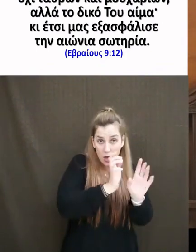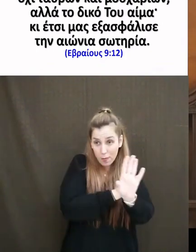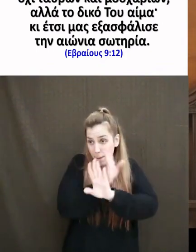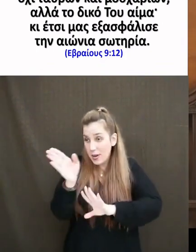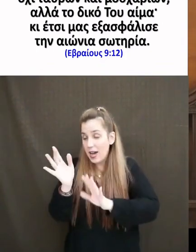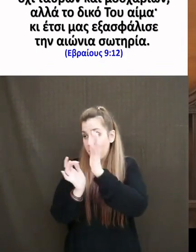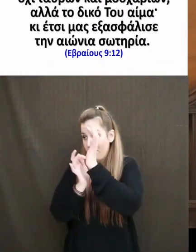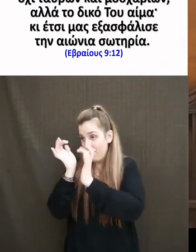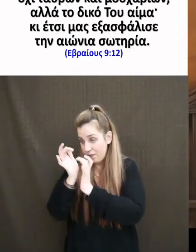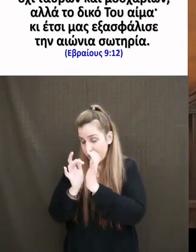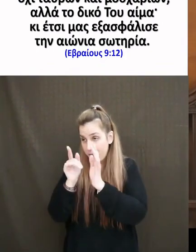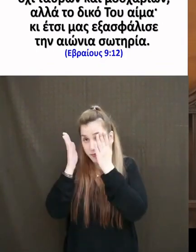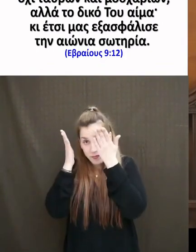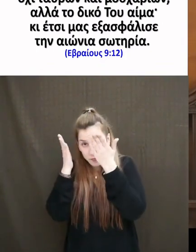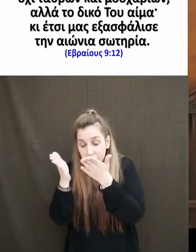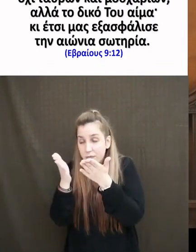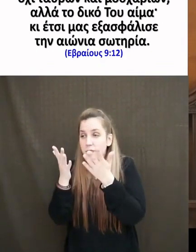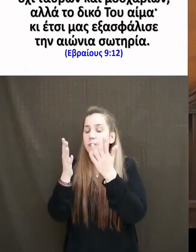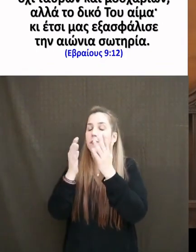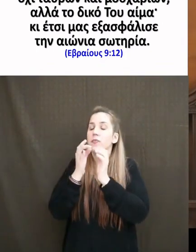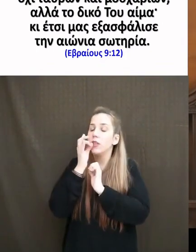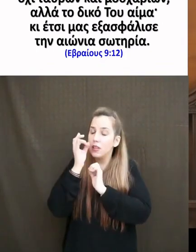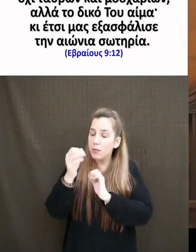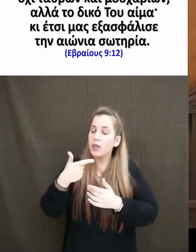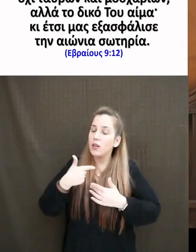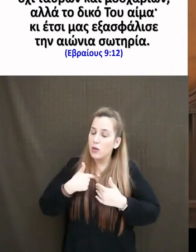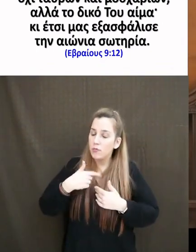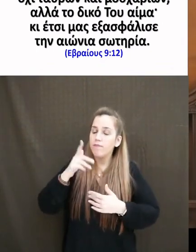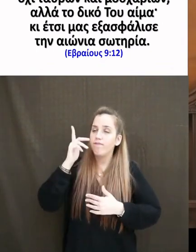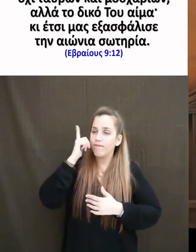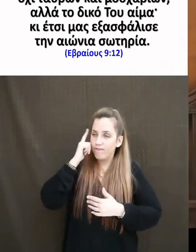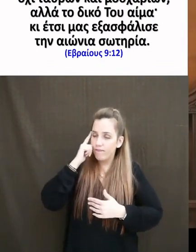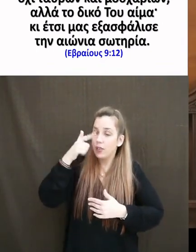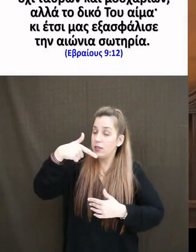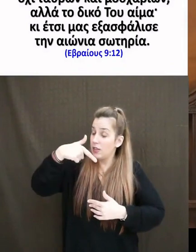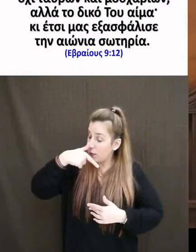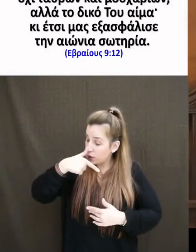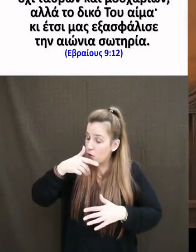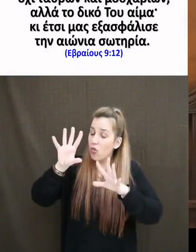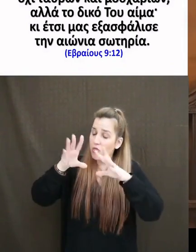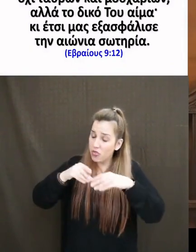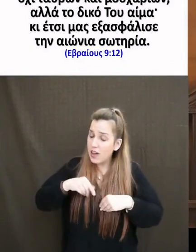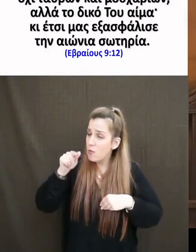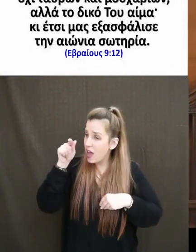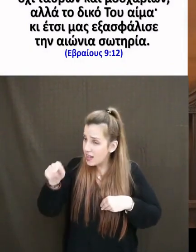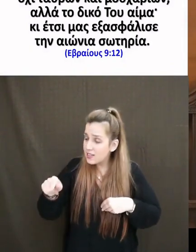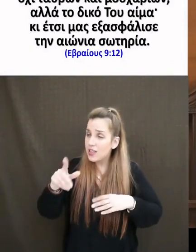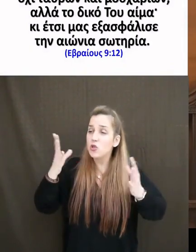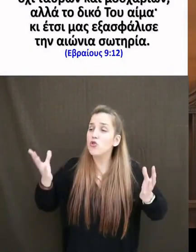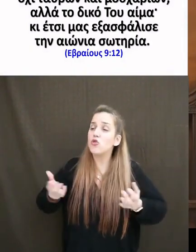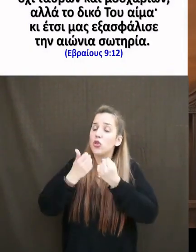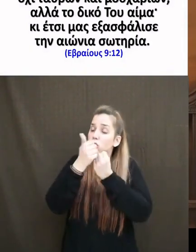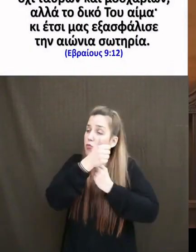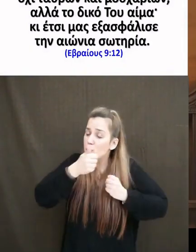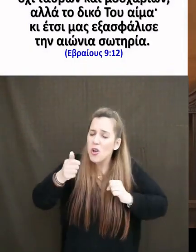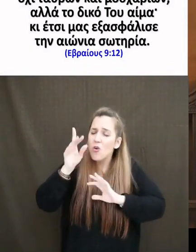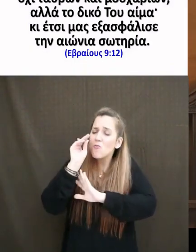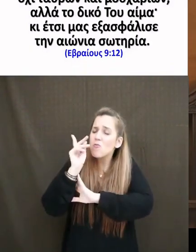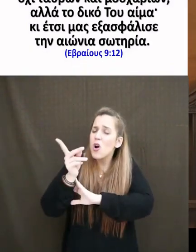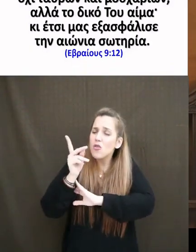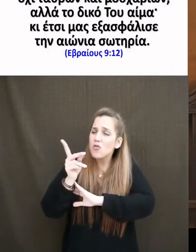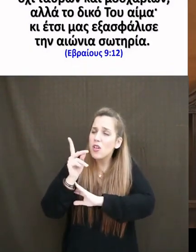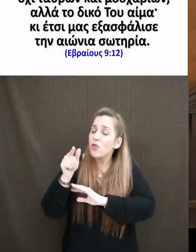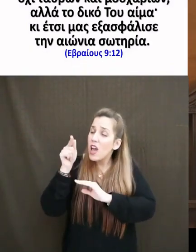ο Ναζωραίος είναι ο Θεός που περπάτησε στη γη και είναι ο μόνος που σώζει, επειδή